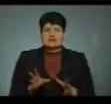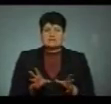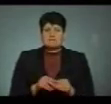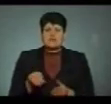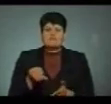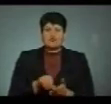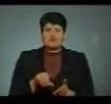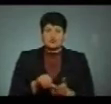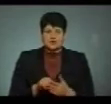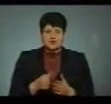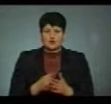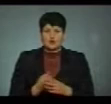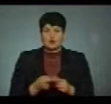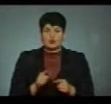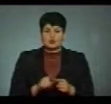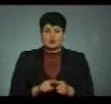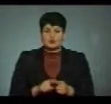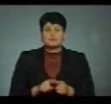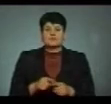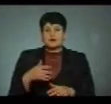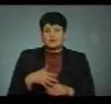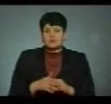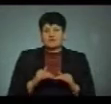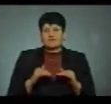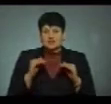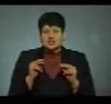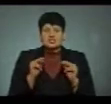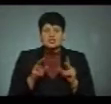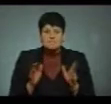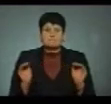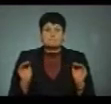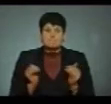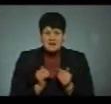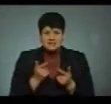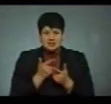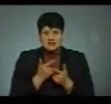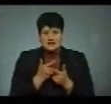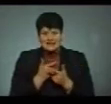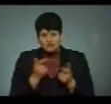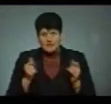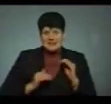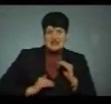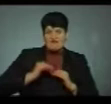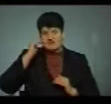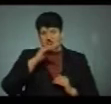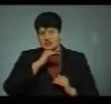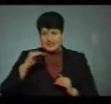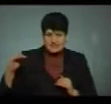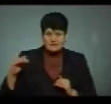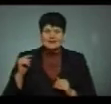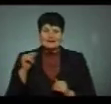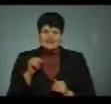співучасть до цього і оцінюють вище. І чим менше інформації на вищих рівнях, тим